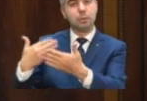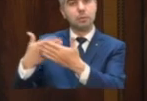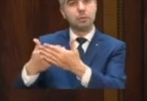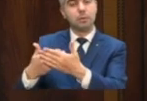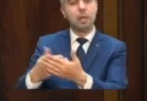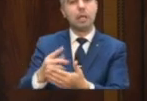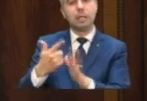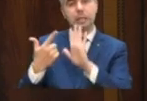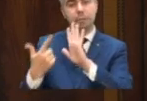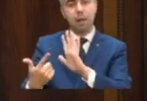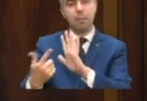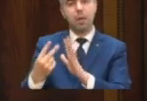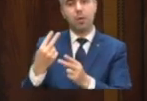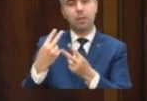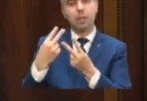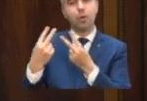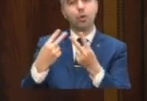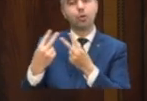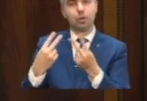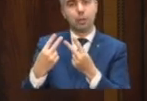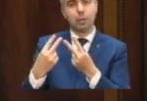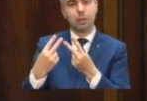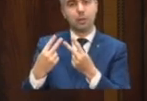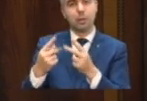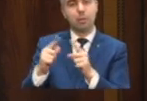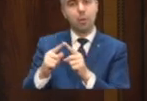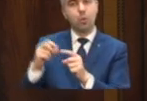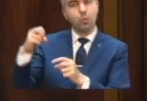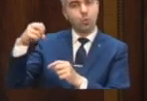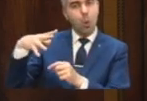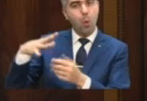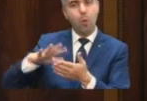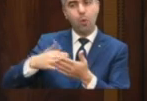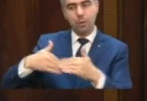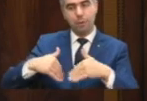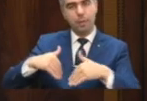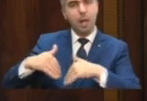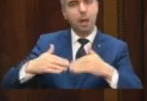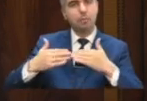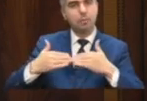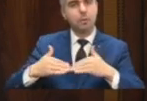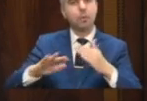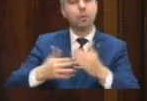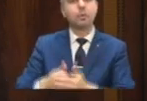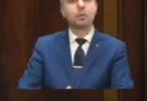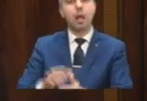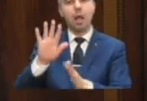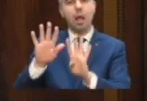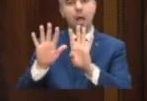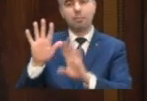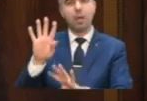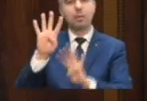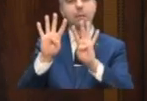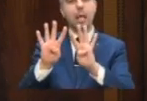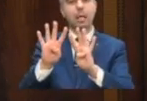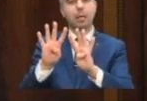من 722 حي ناقص للتجهيز. قمنا أيضا بإحداث 85 مساحة خضراء